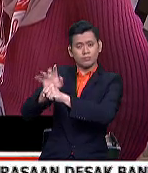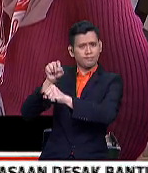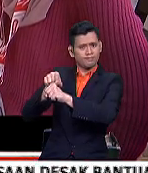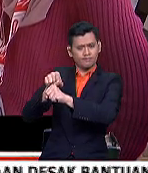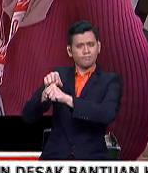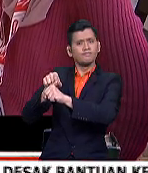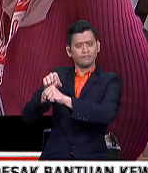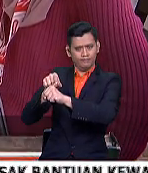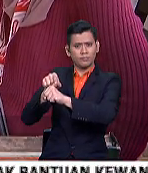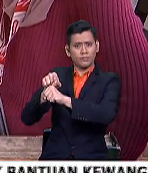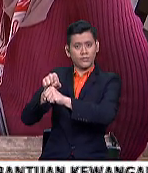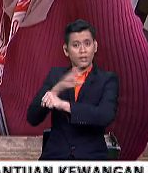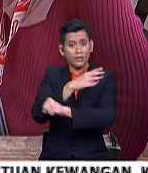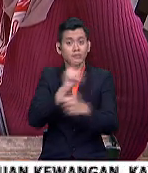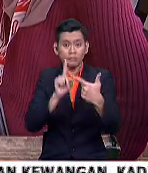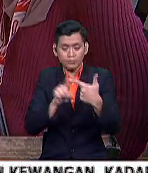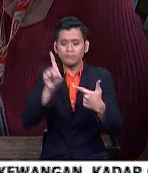tu patuhi SOP.